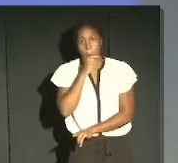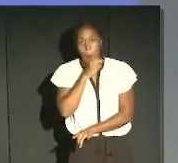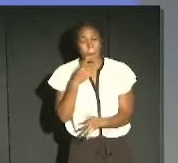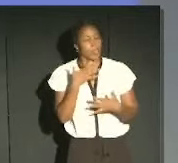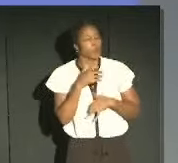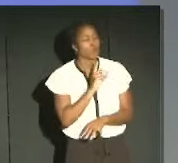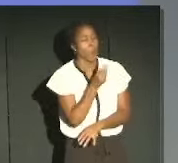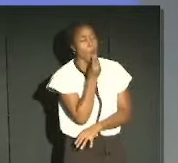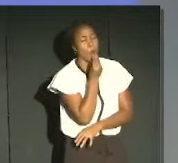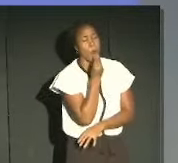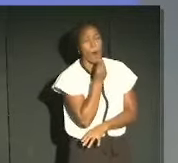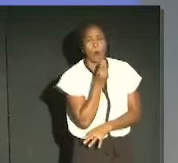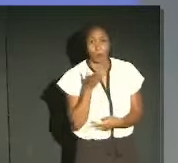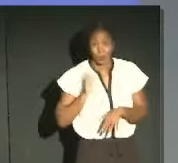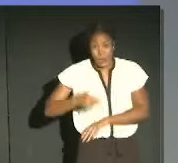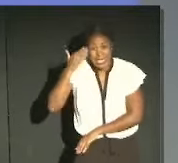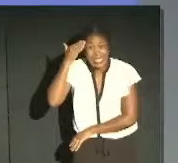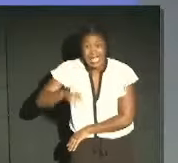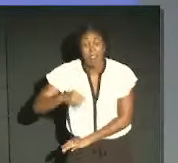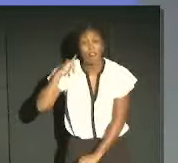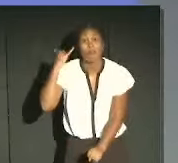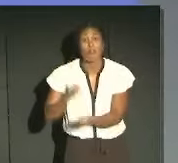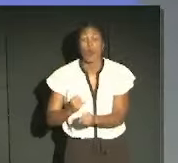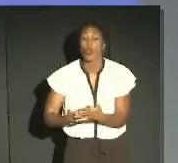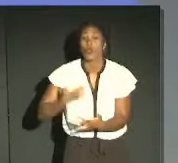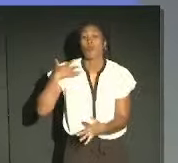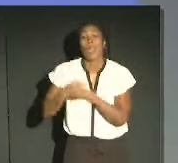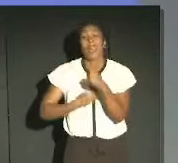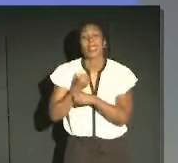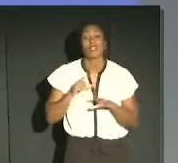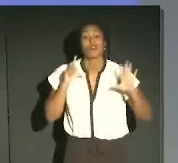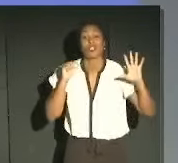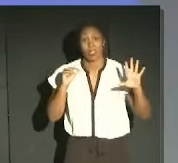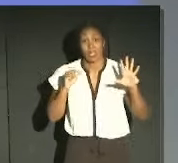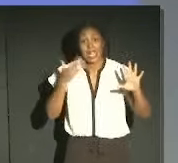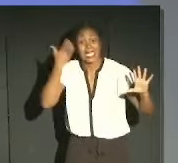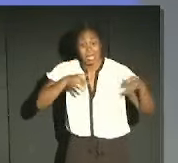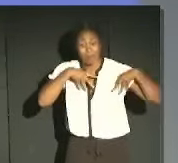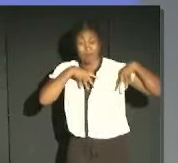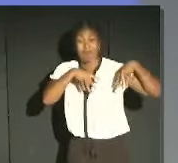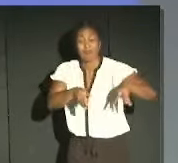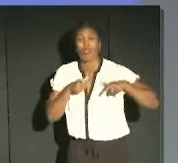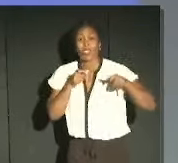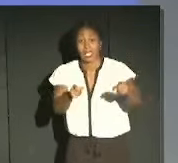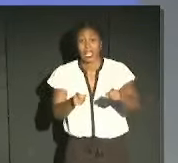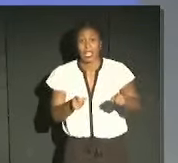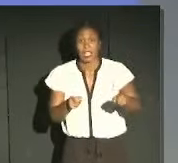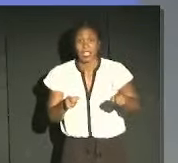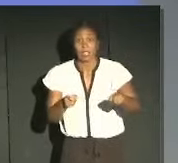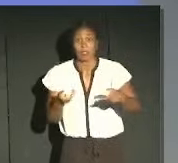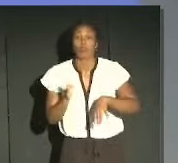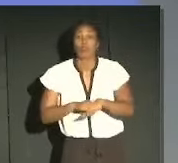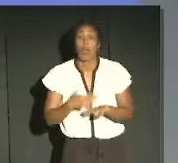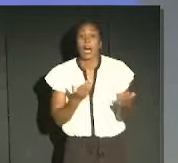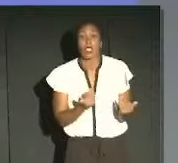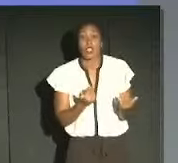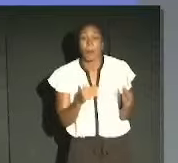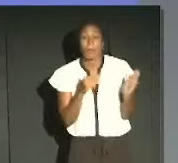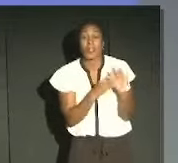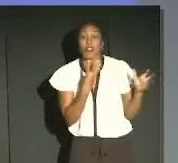alors qu'on connaissait la toxicité depuis les années 70 et qu'ils ont attendu 1993 avant de